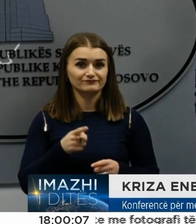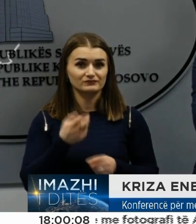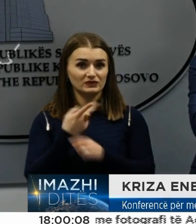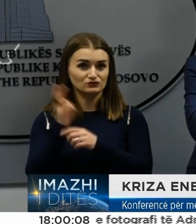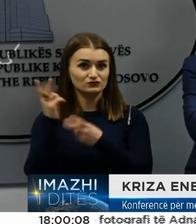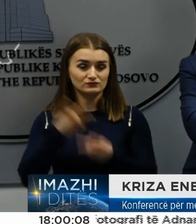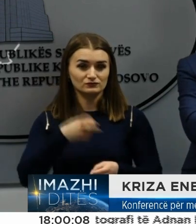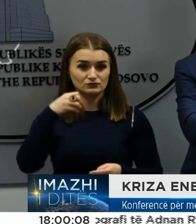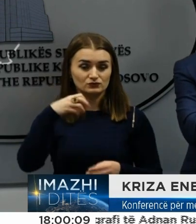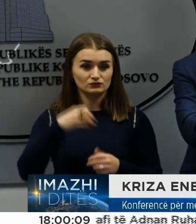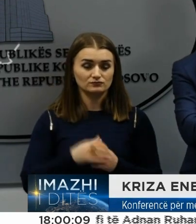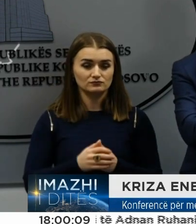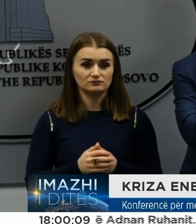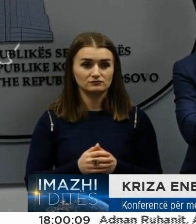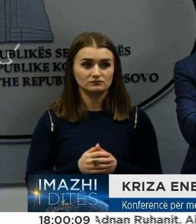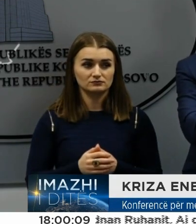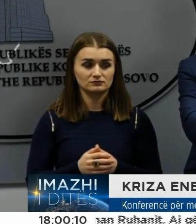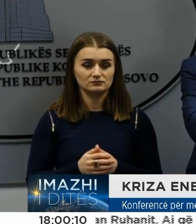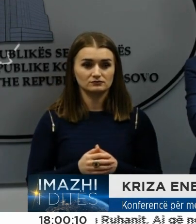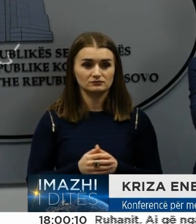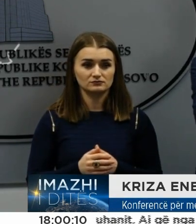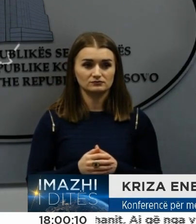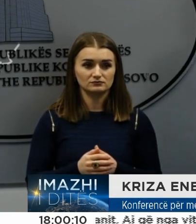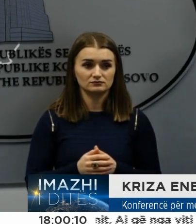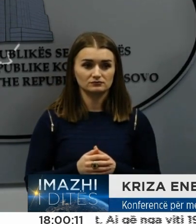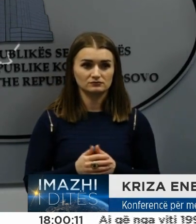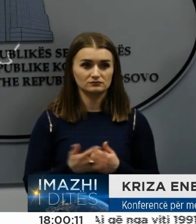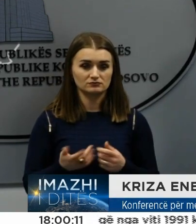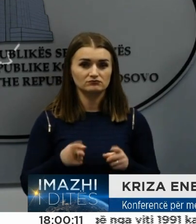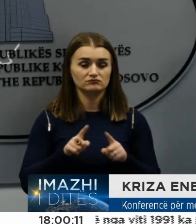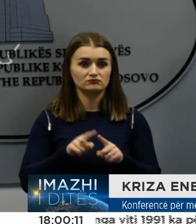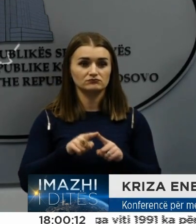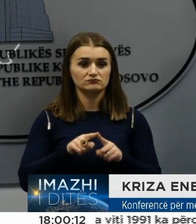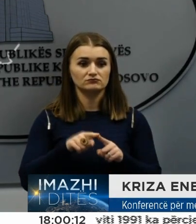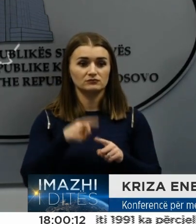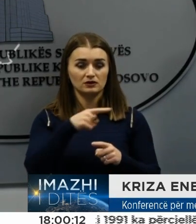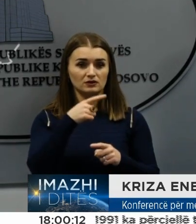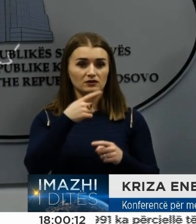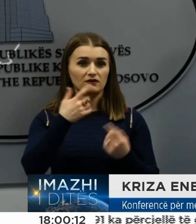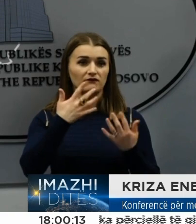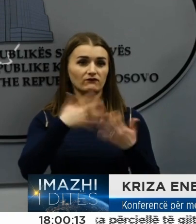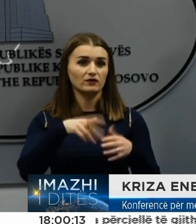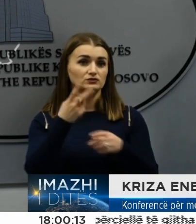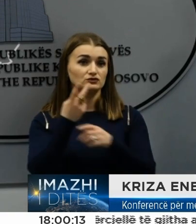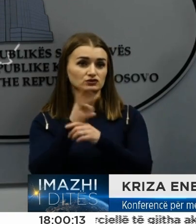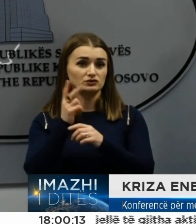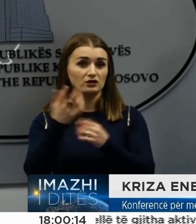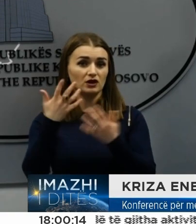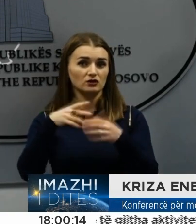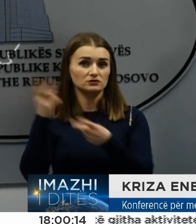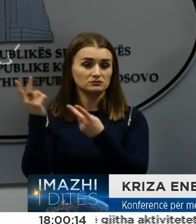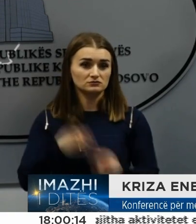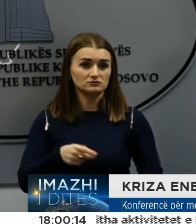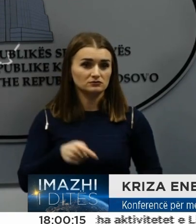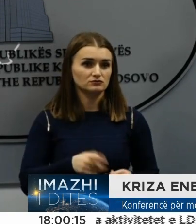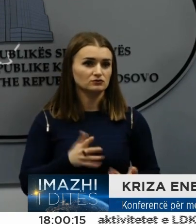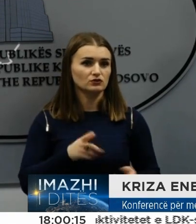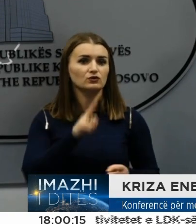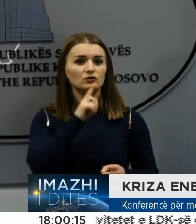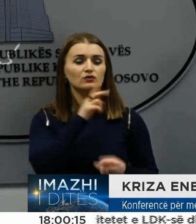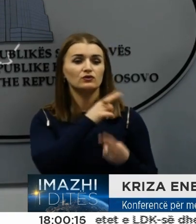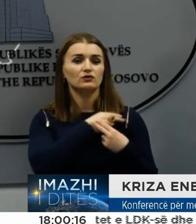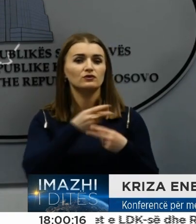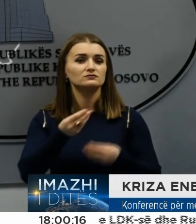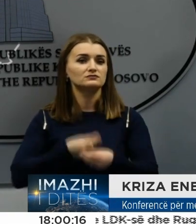import nuk bëjmë nga prodhuesit, po bëjmë nga tregtarët, sepse tregtarët janë ata që cilit bëjmë blerën e